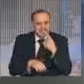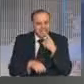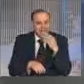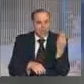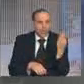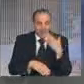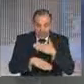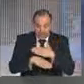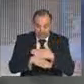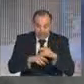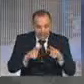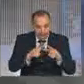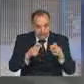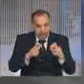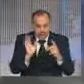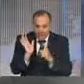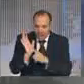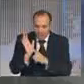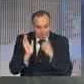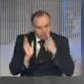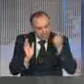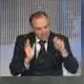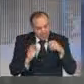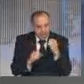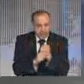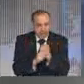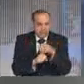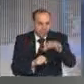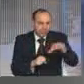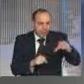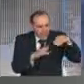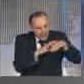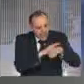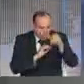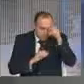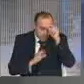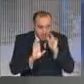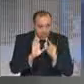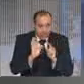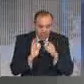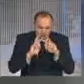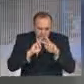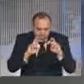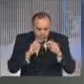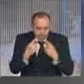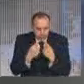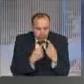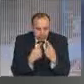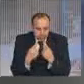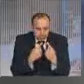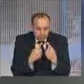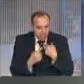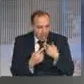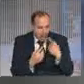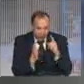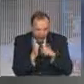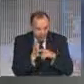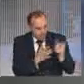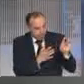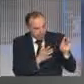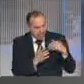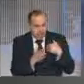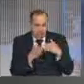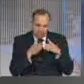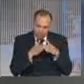بقفصه لدراسه قانون اجباريه العمل في المناطق الداخليه النقاش تمحور بين رافض لهذا القرار